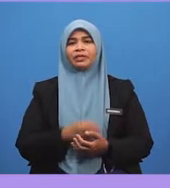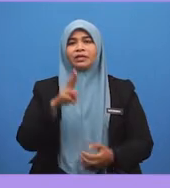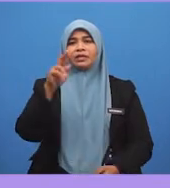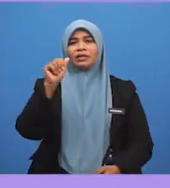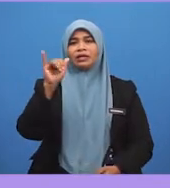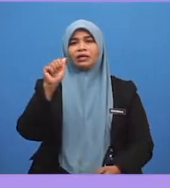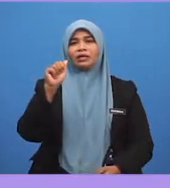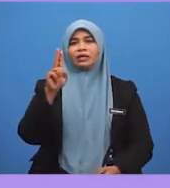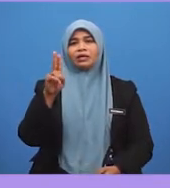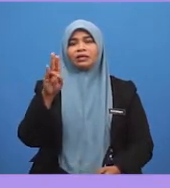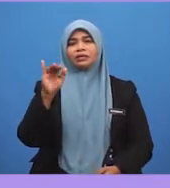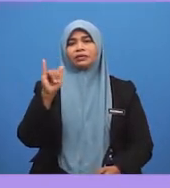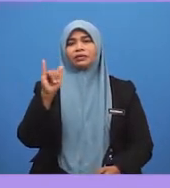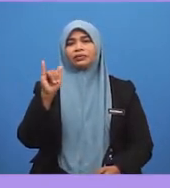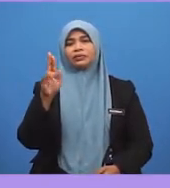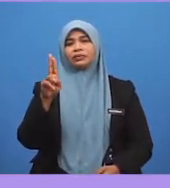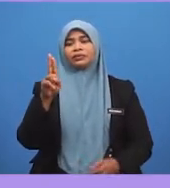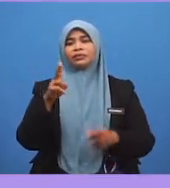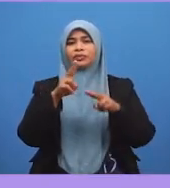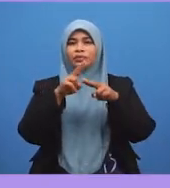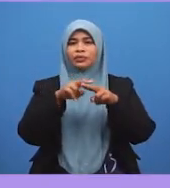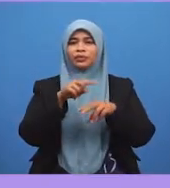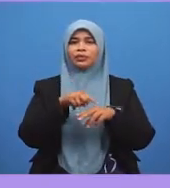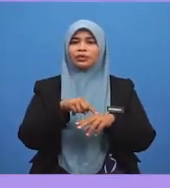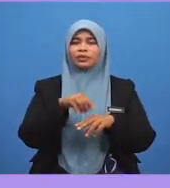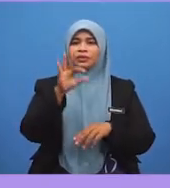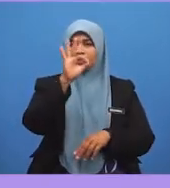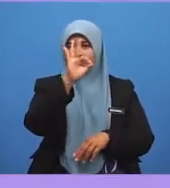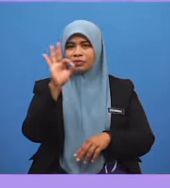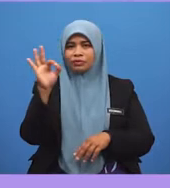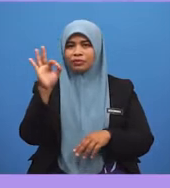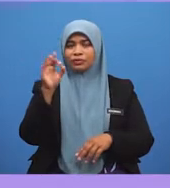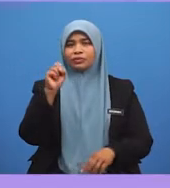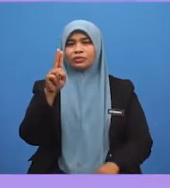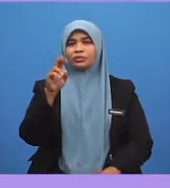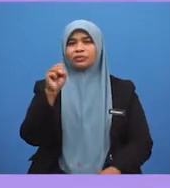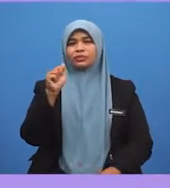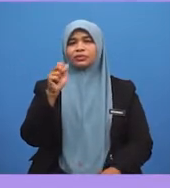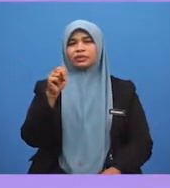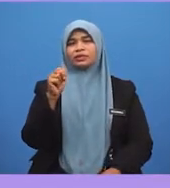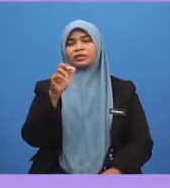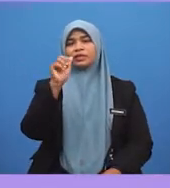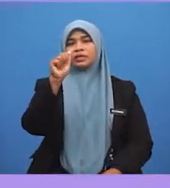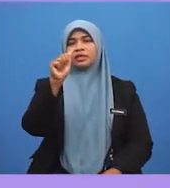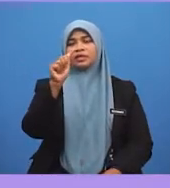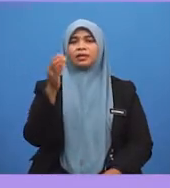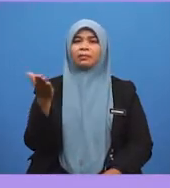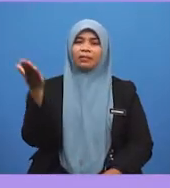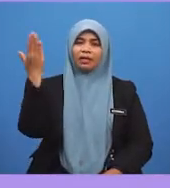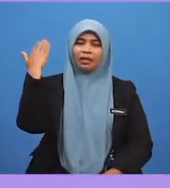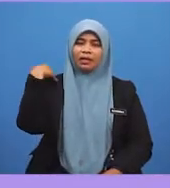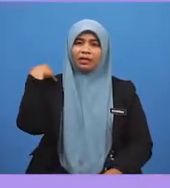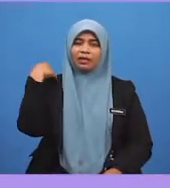Rahayu duduk di ruang jawapan Susan. A